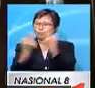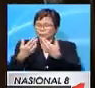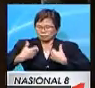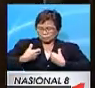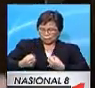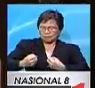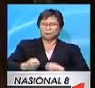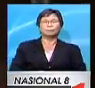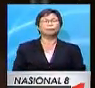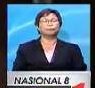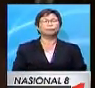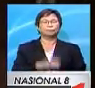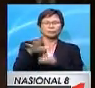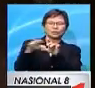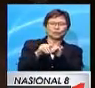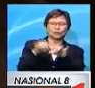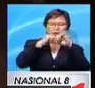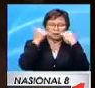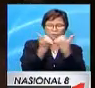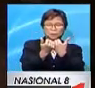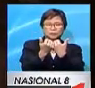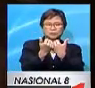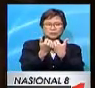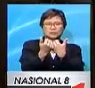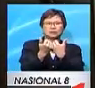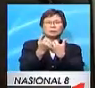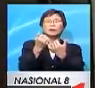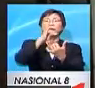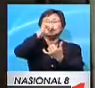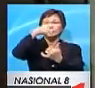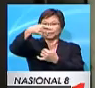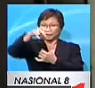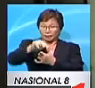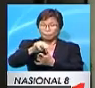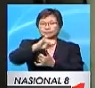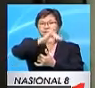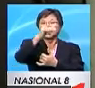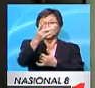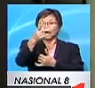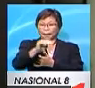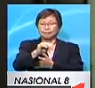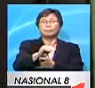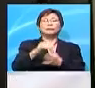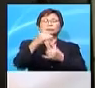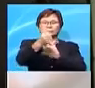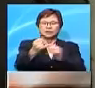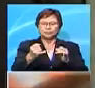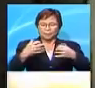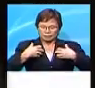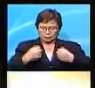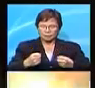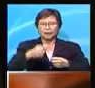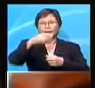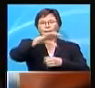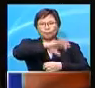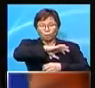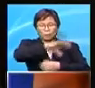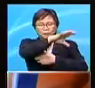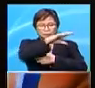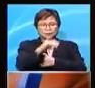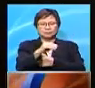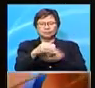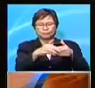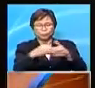kesihatan ia membabitkan agensi jabatan pendaftaran negara JKM jabatan kesihatan pdrm serta